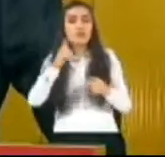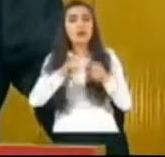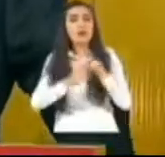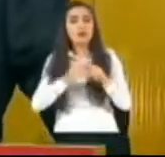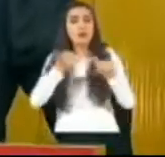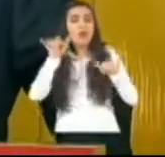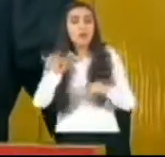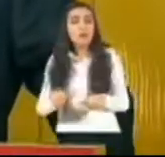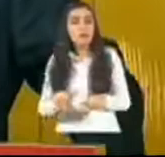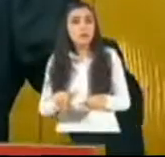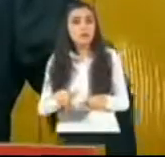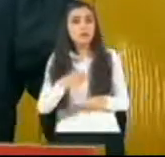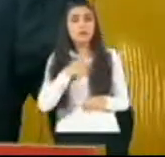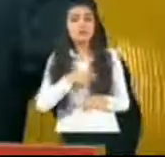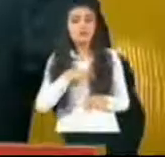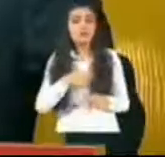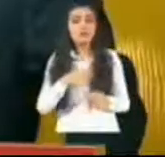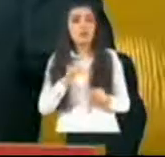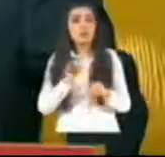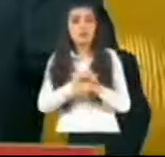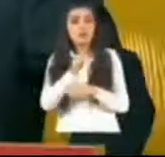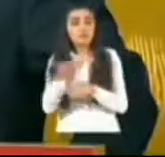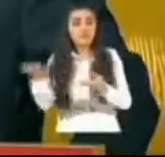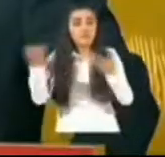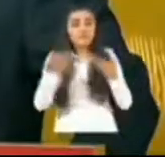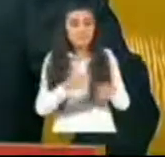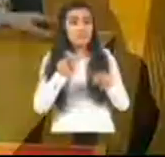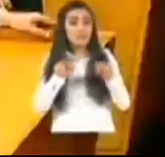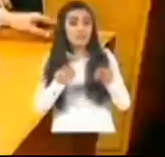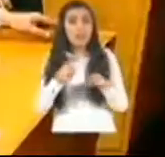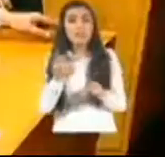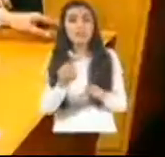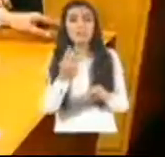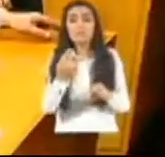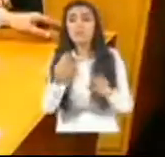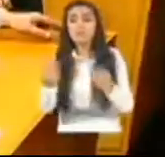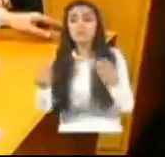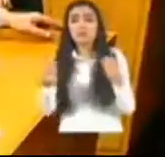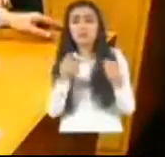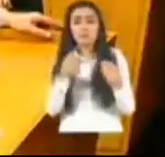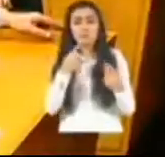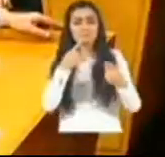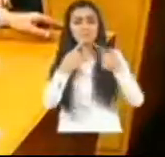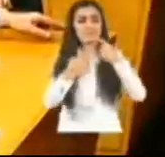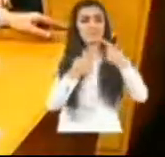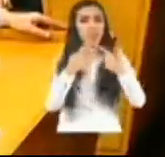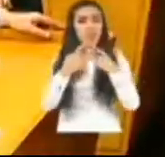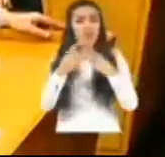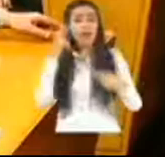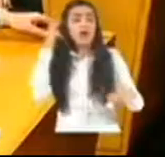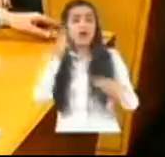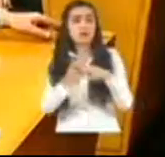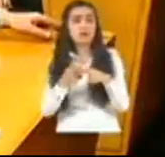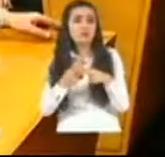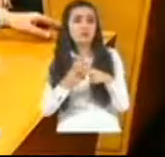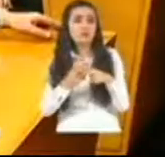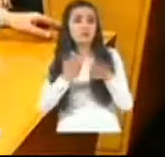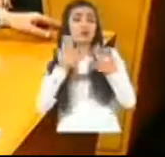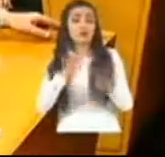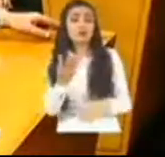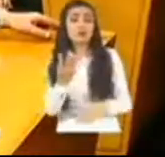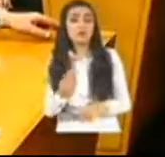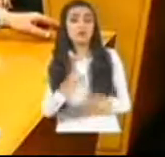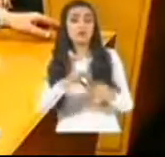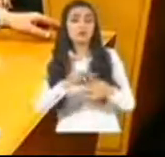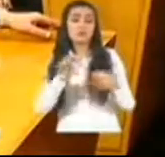politik haklar, sosyal yaşama katılım gibi birçok alandaki talepleri acilen ve kalıcı